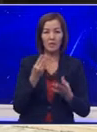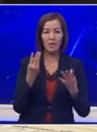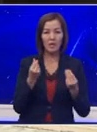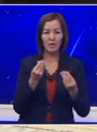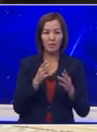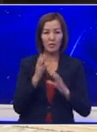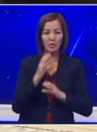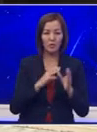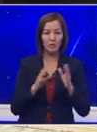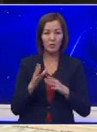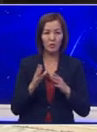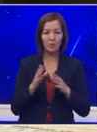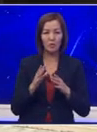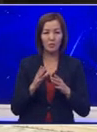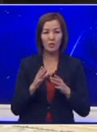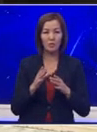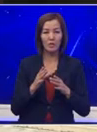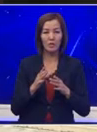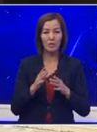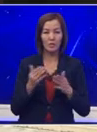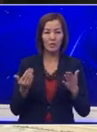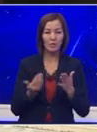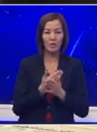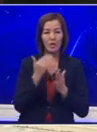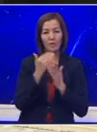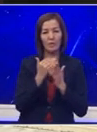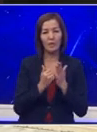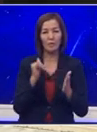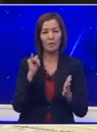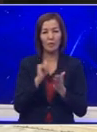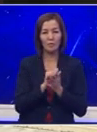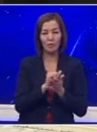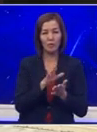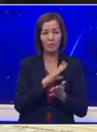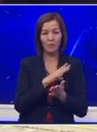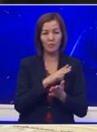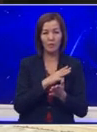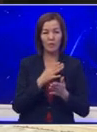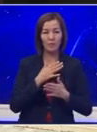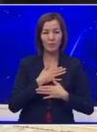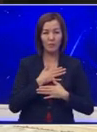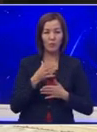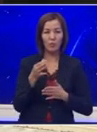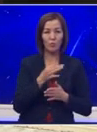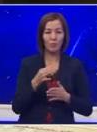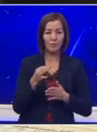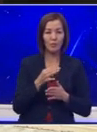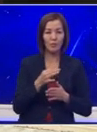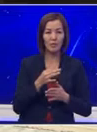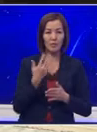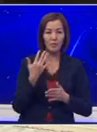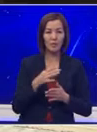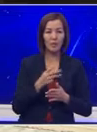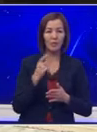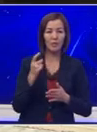қаржы институты салдарынан биыл бір жаңа бағдарлама қосылған болатын. Бізде де облыста 50 шақты